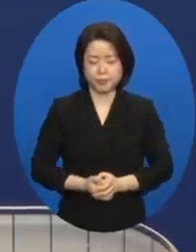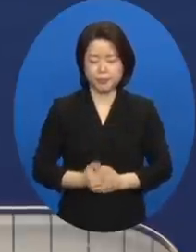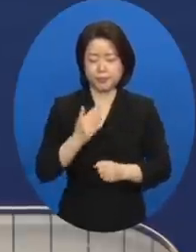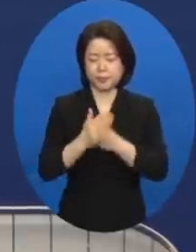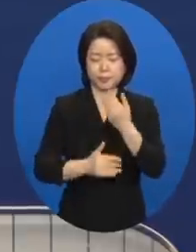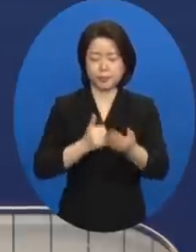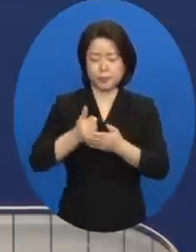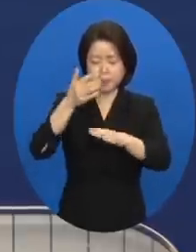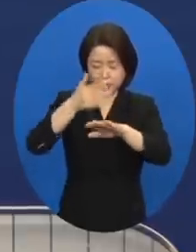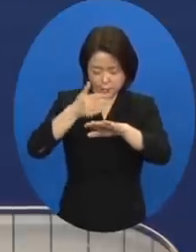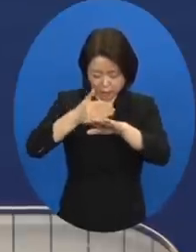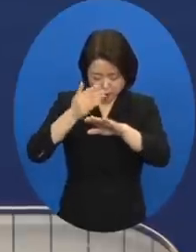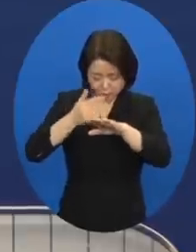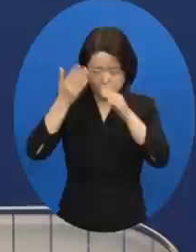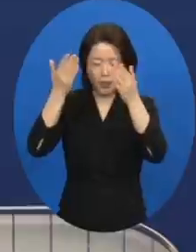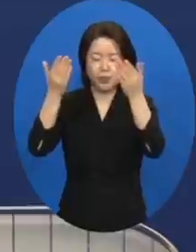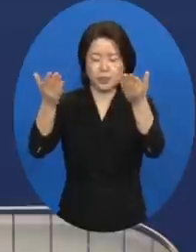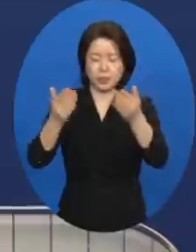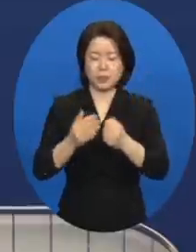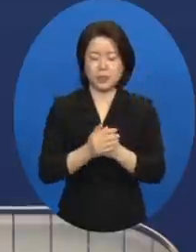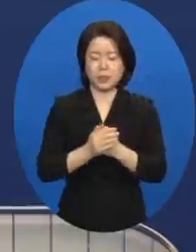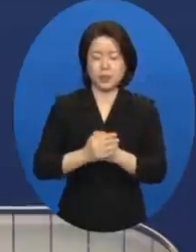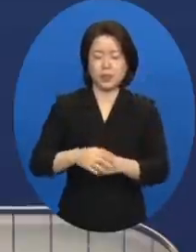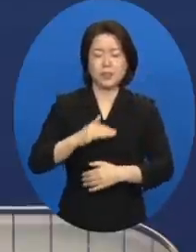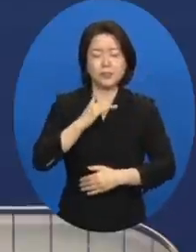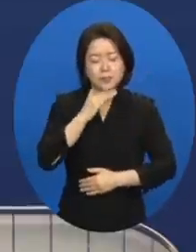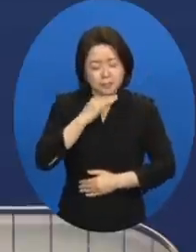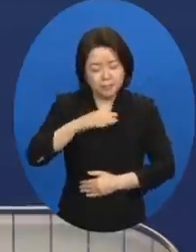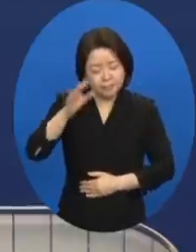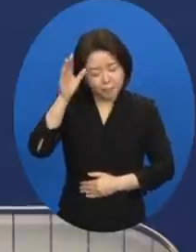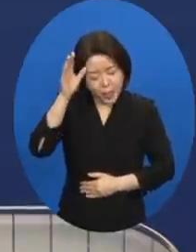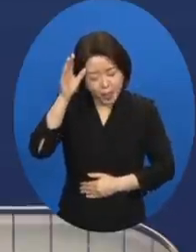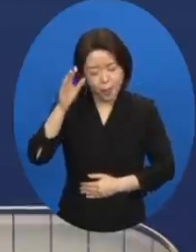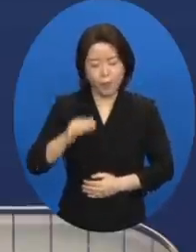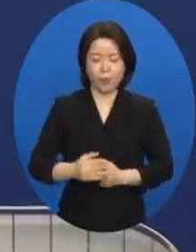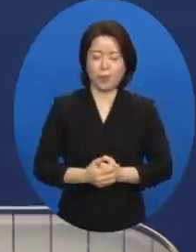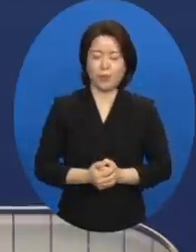하나님 감사합니다. 기대하고